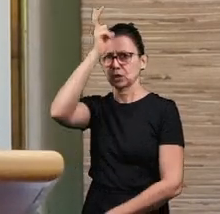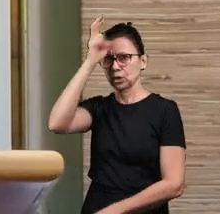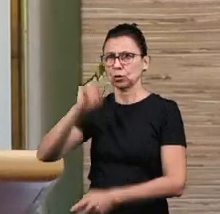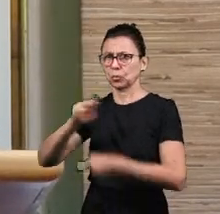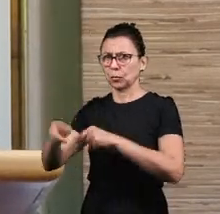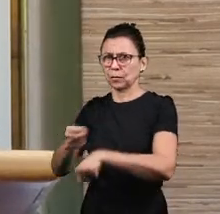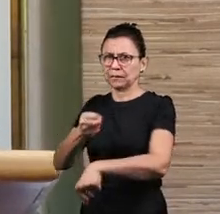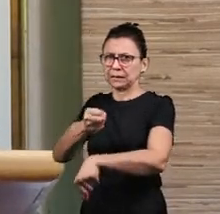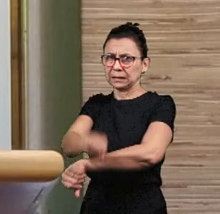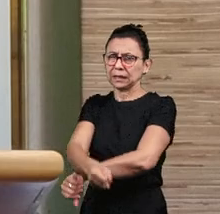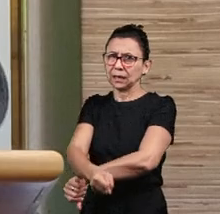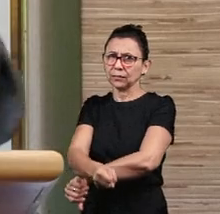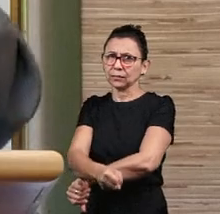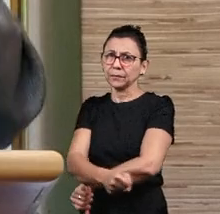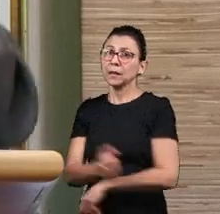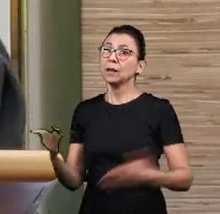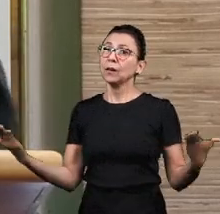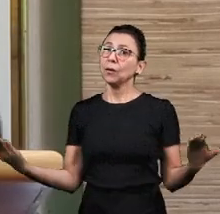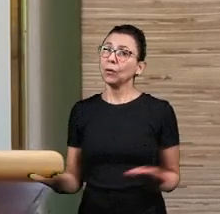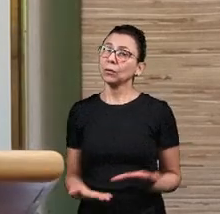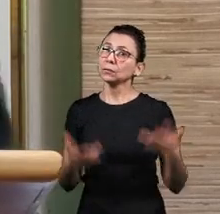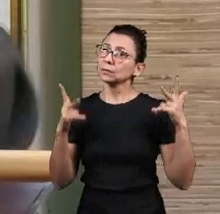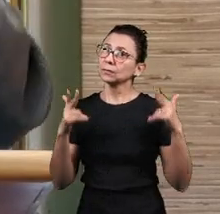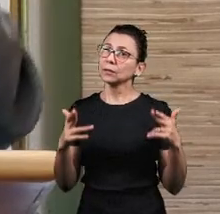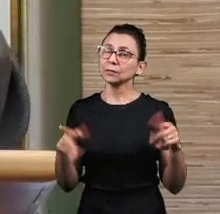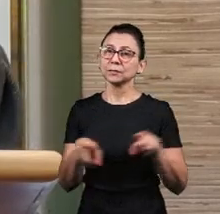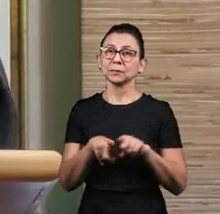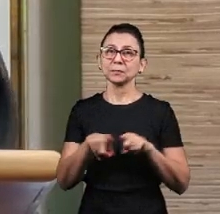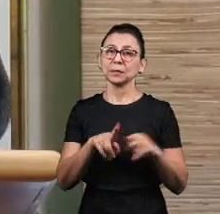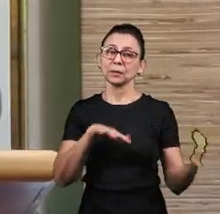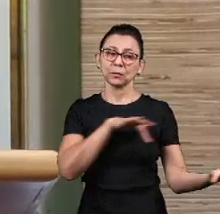savons ni le jour ni l'heure, mais nous